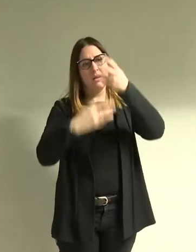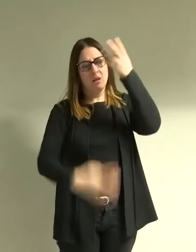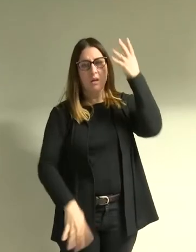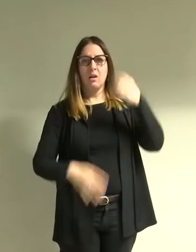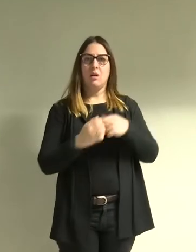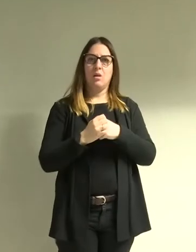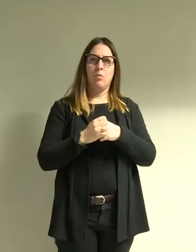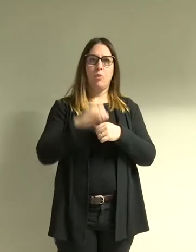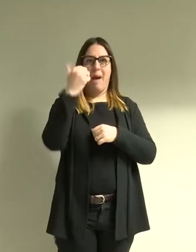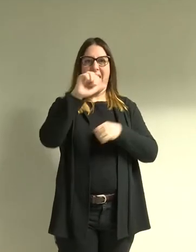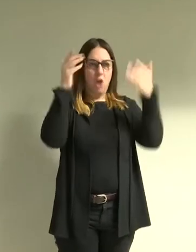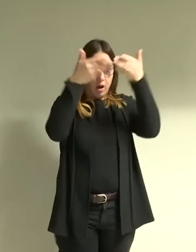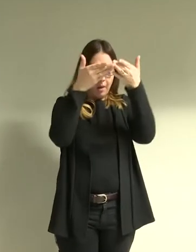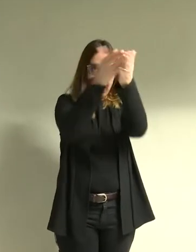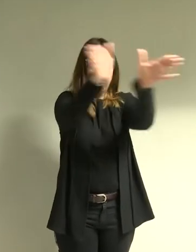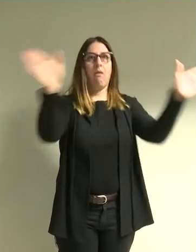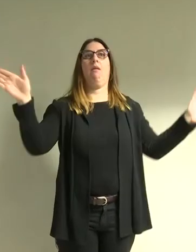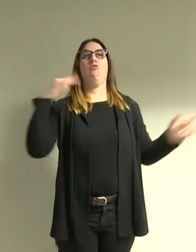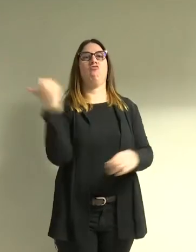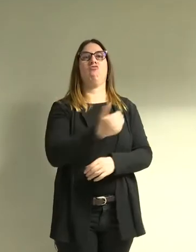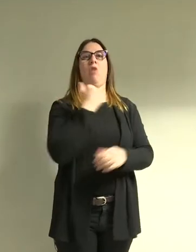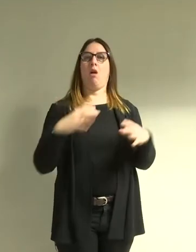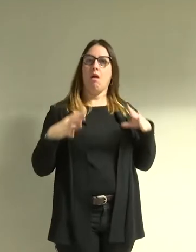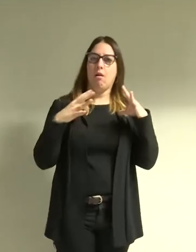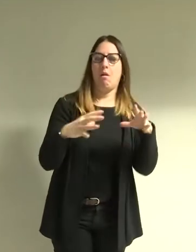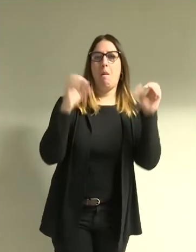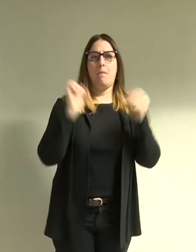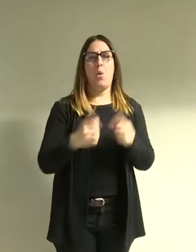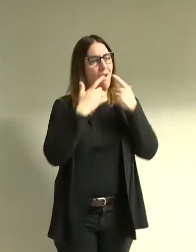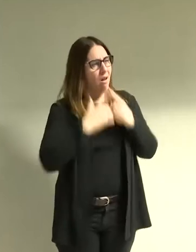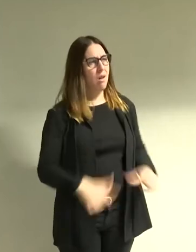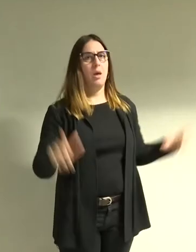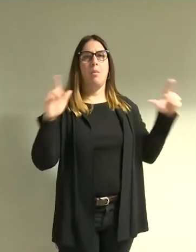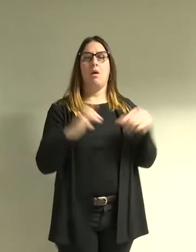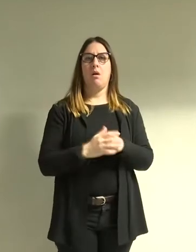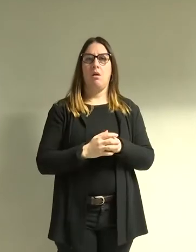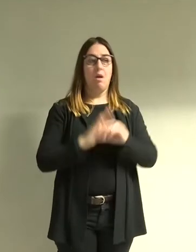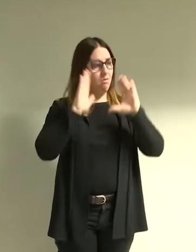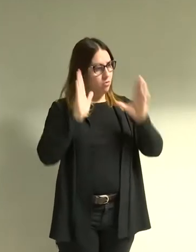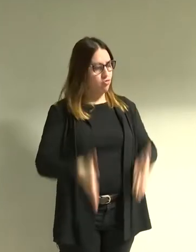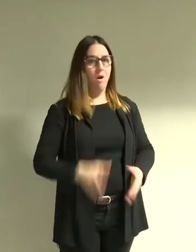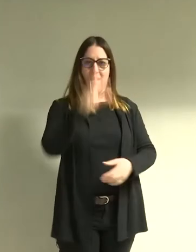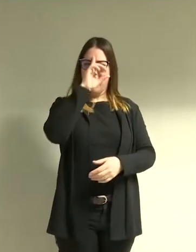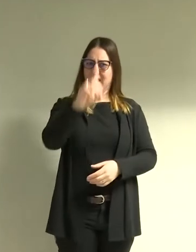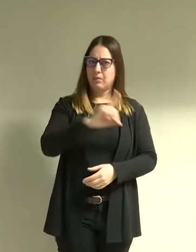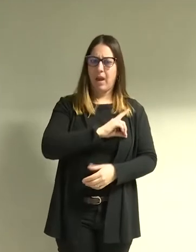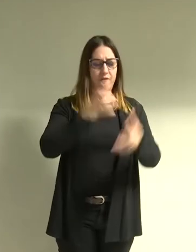de portes d'entrée et pour que les gens puissent s'investir dans la ville comme ils en ont envie c'est un choix délibéré